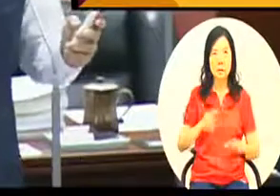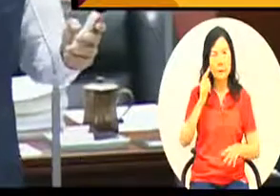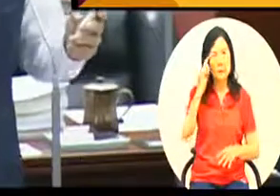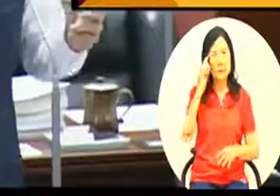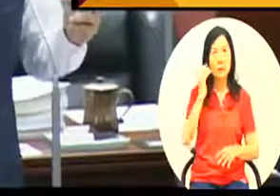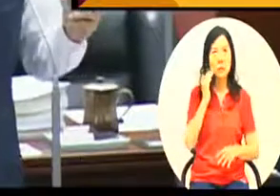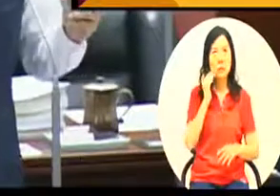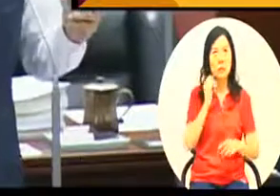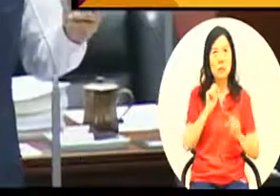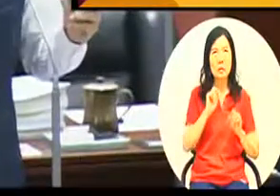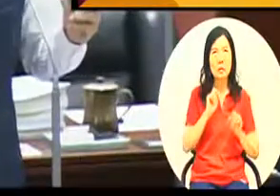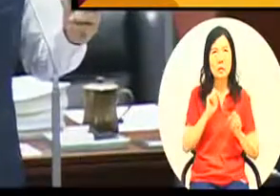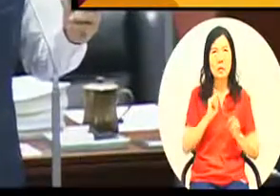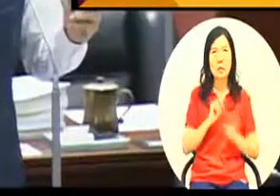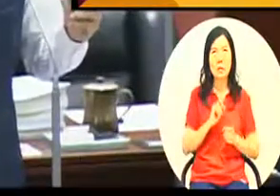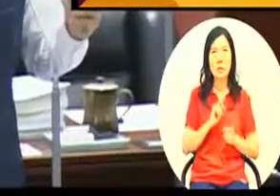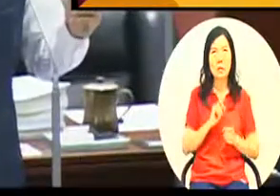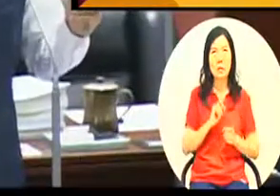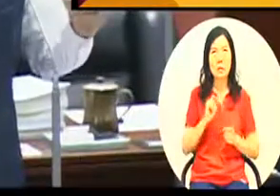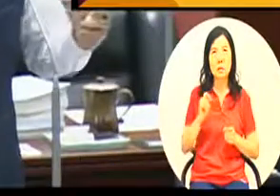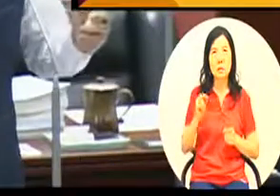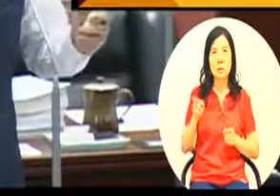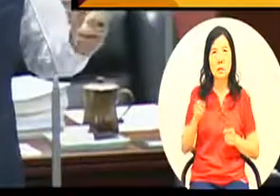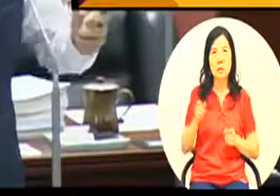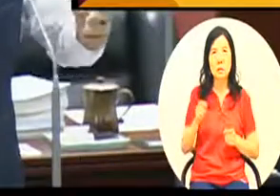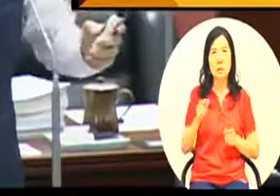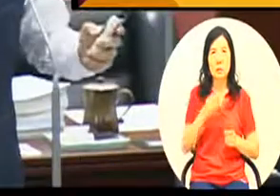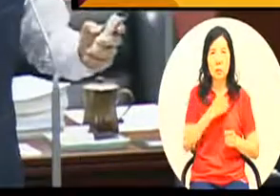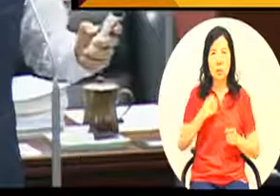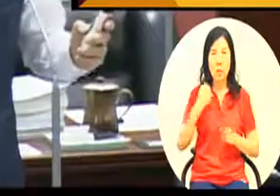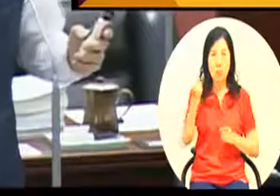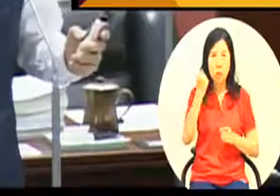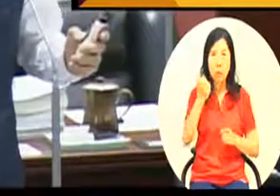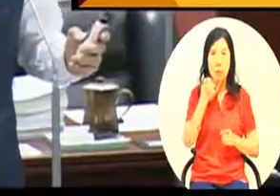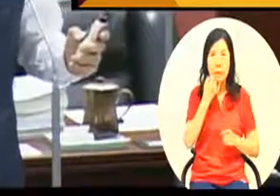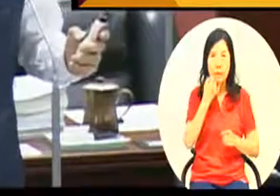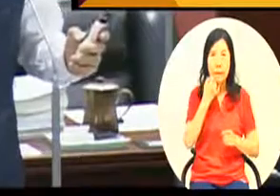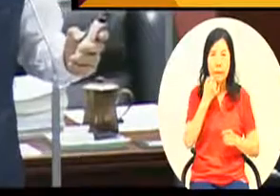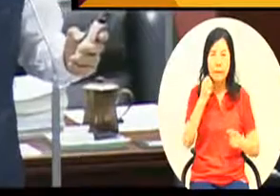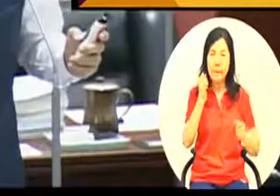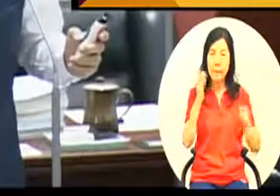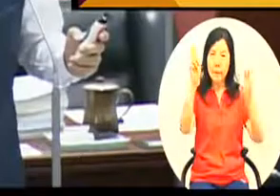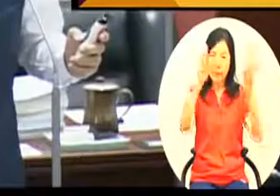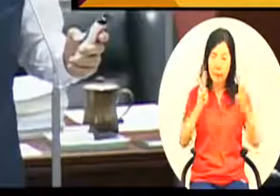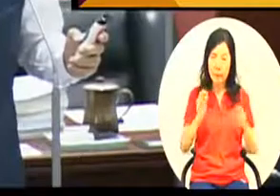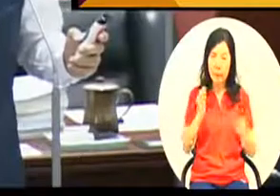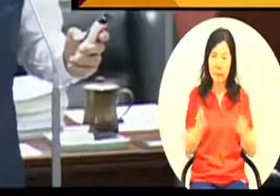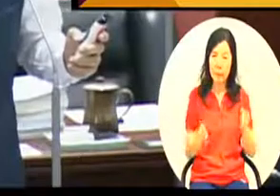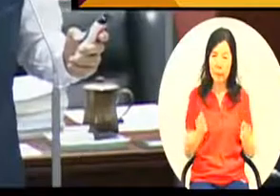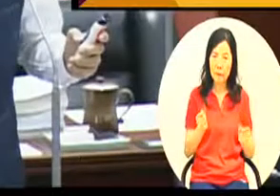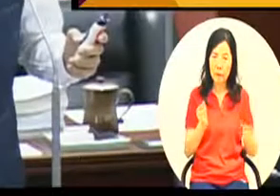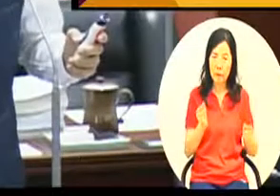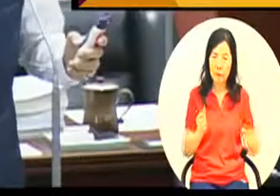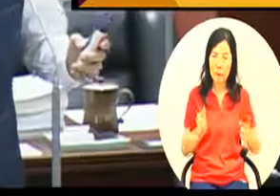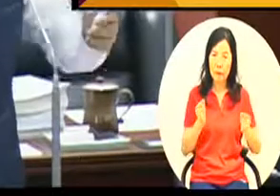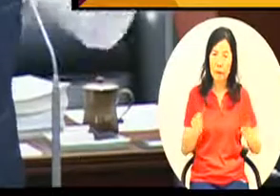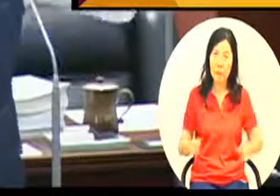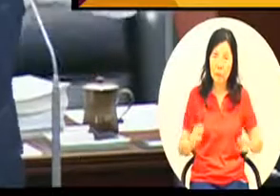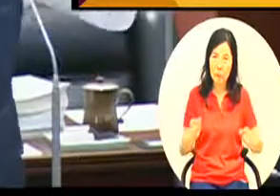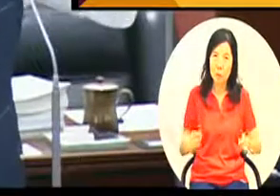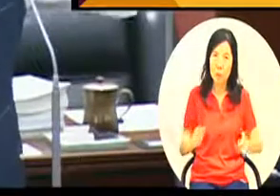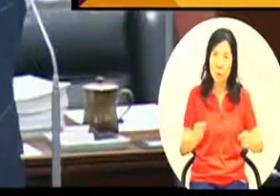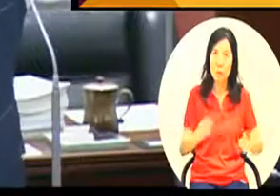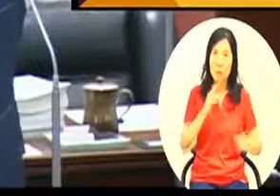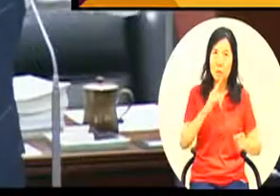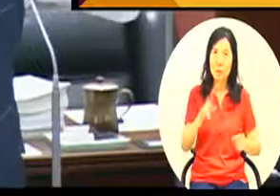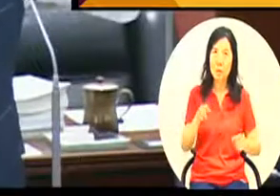如果不是单纯他是有能力有这个力气可以驾驶这个动力辅具的话，而且